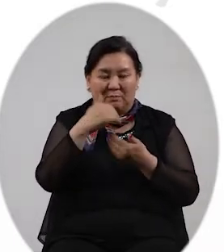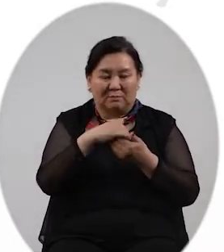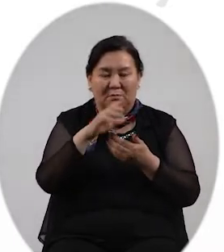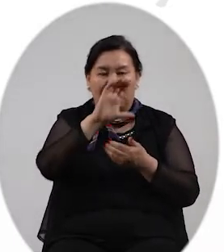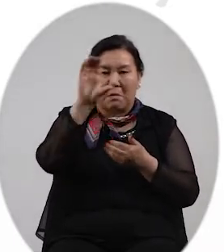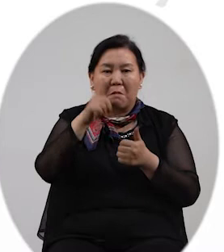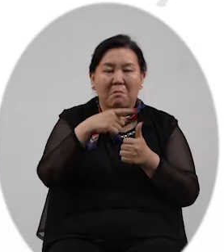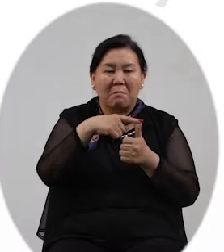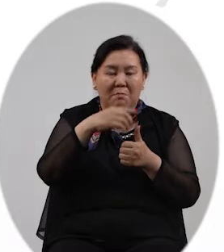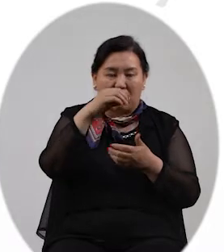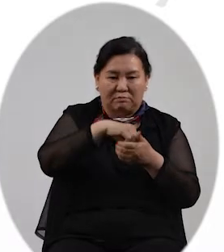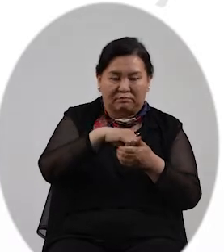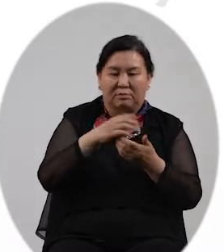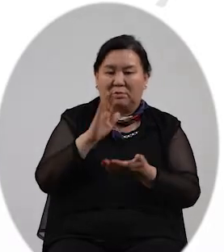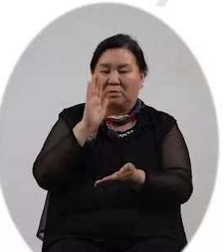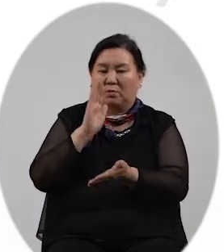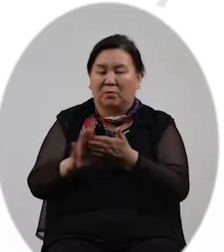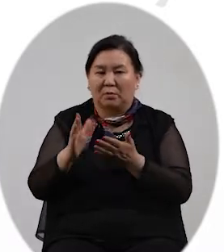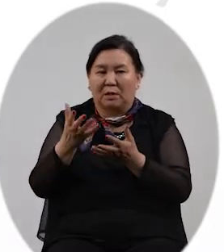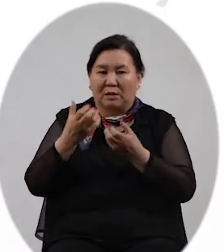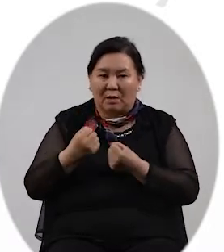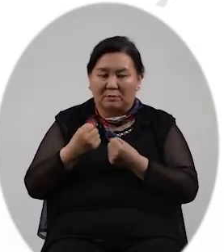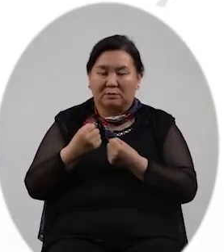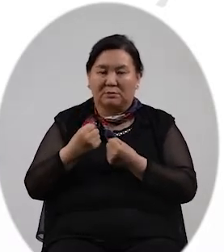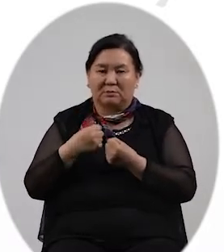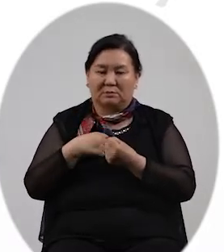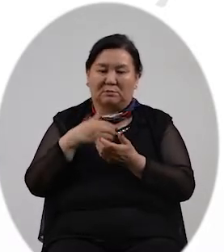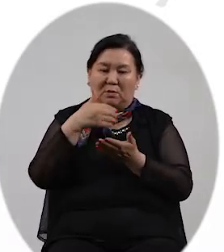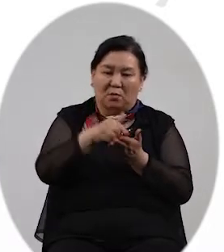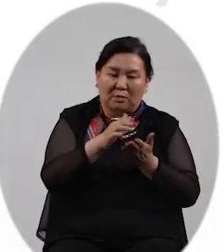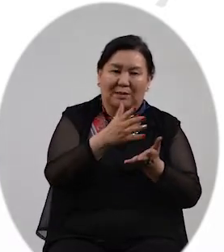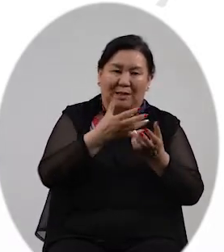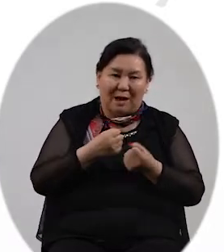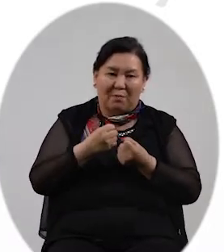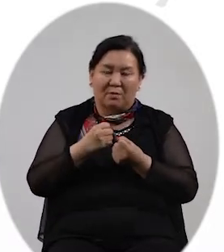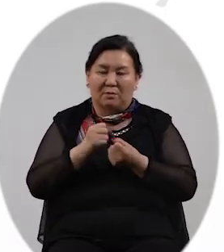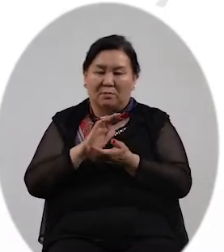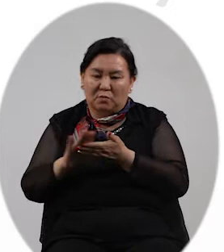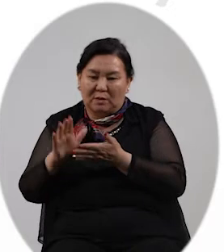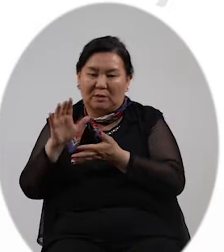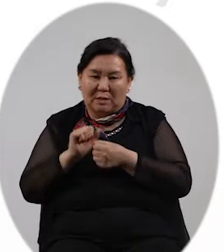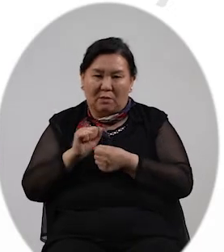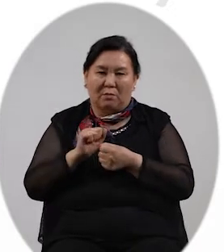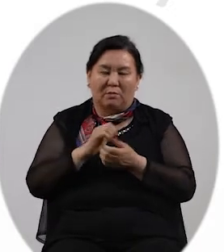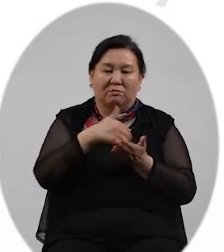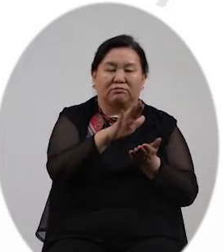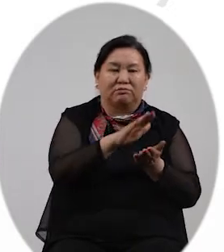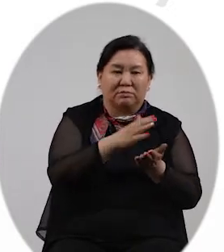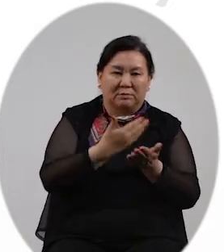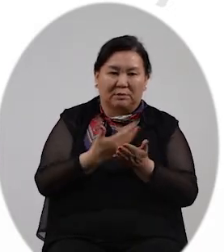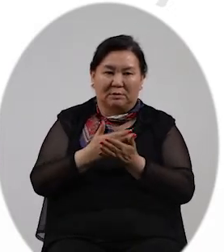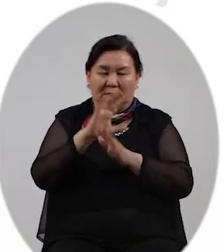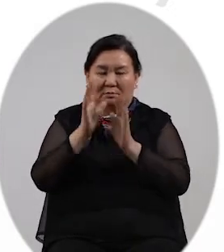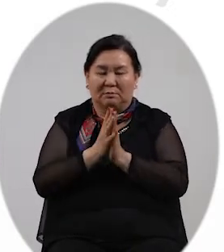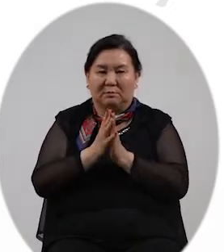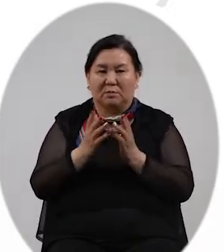авах гэрээний зүйл за мөн бас гэрээгээр одоо худалдах зүйлтэй холбоотой бараа бүтээгдэхүүн зэрэг эдгээр зүйлс бол гэрээний үндсэн